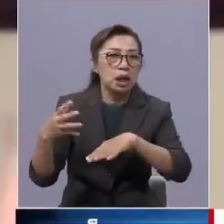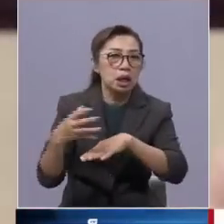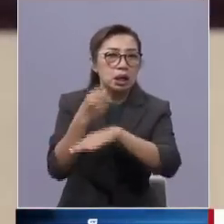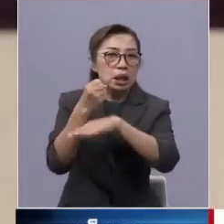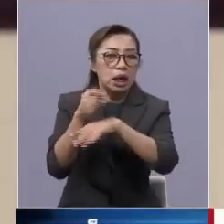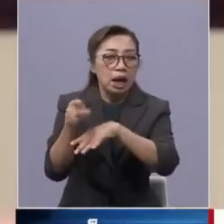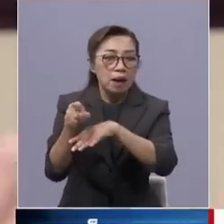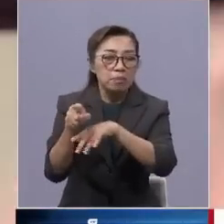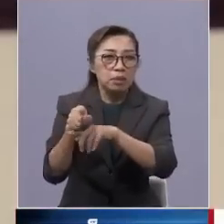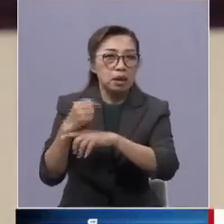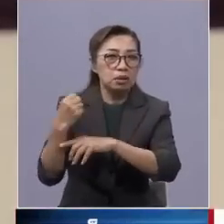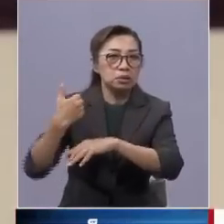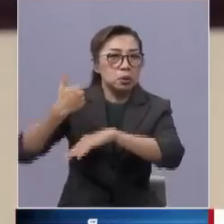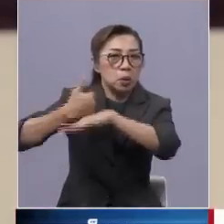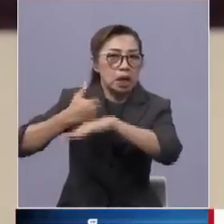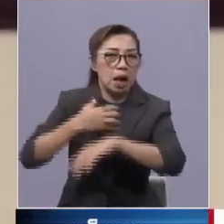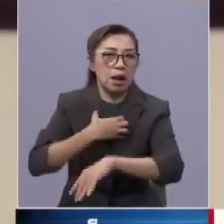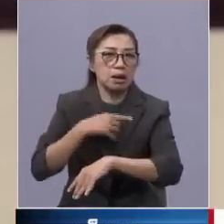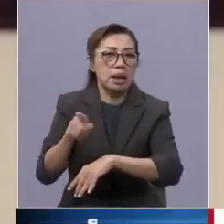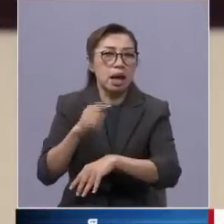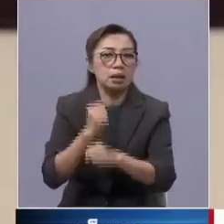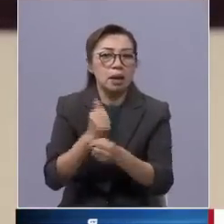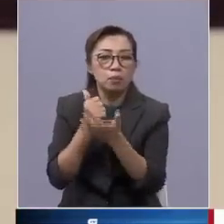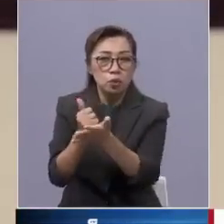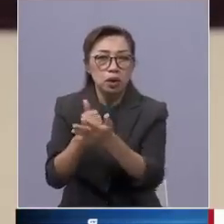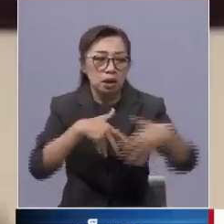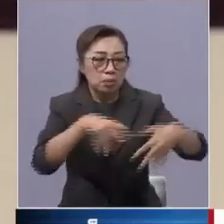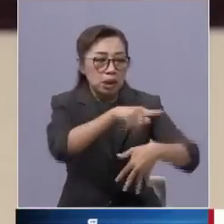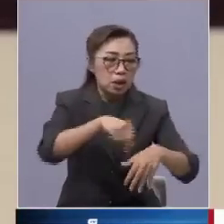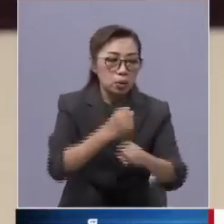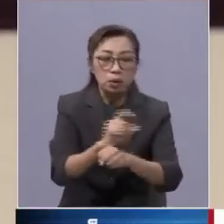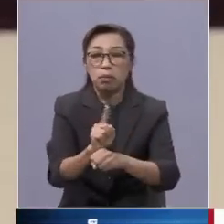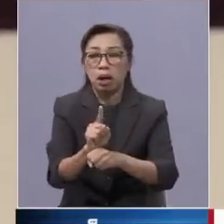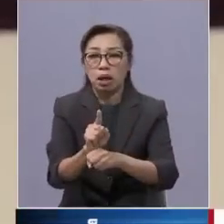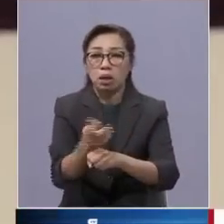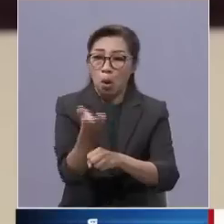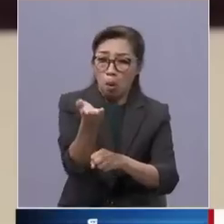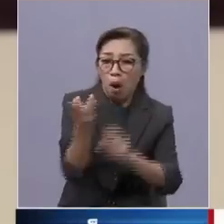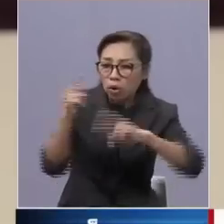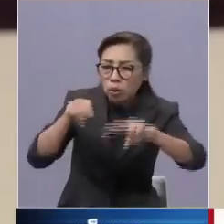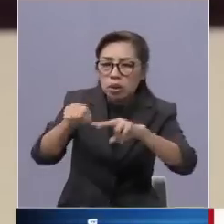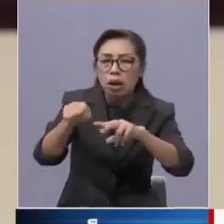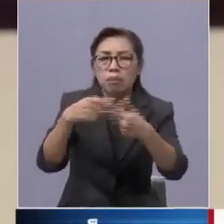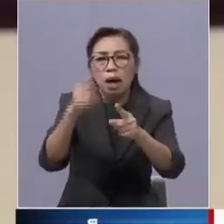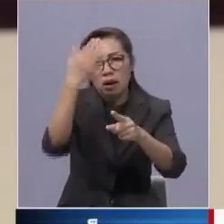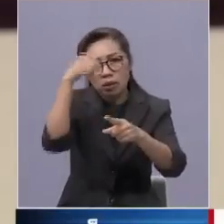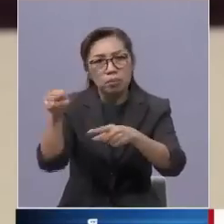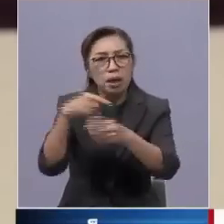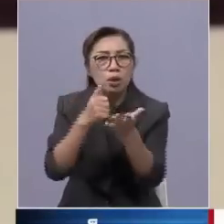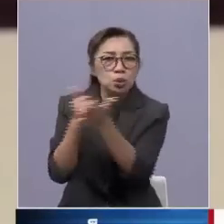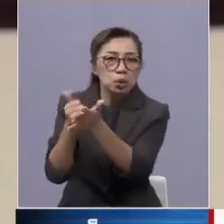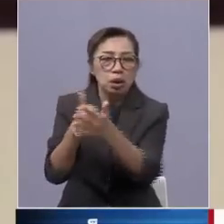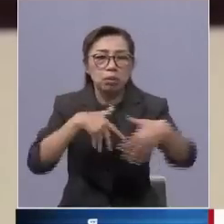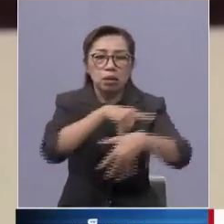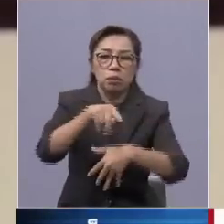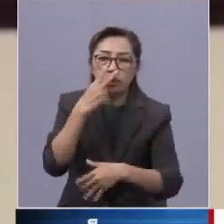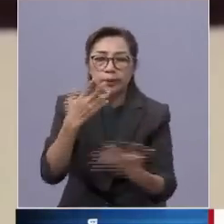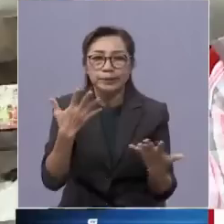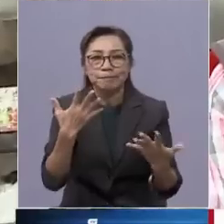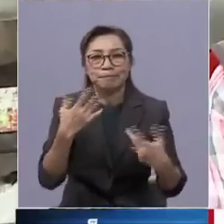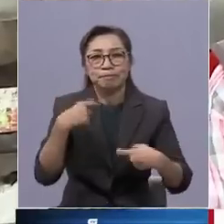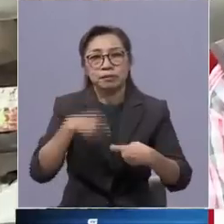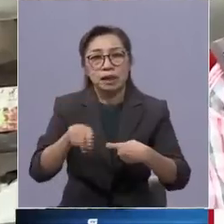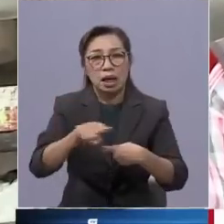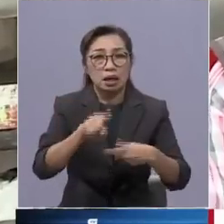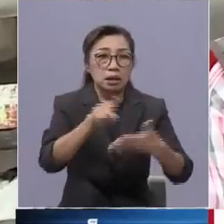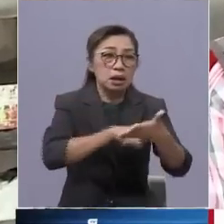ที่ผู้มีอำนาจตัวจริงต้องการประชาชนก็คือทำได้แต่เพียงแบบยืนมองตาปริบๆครับอาจารย์เปรียบเทียบแบบนี ้ คะแนนเสียงเลือกตั้ง